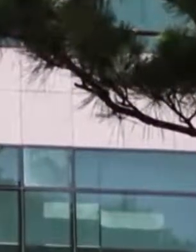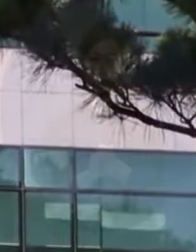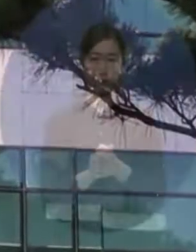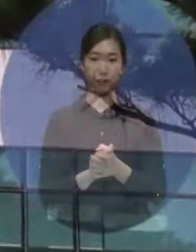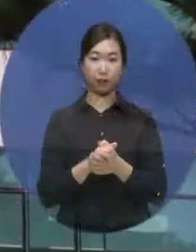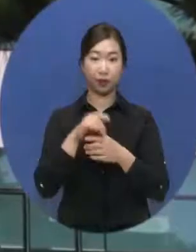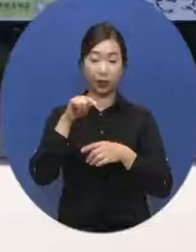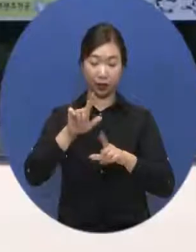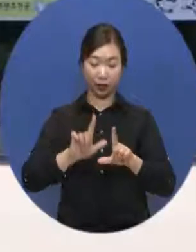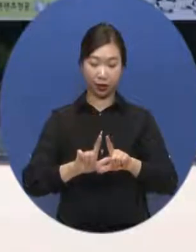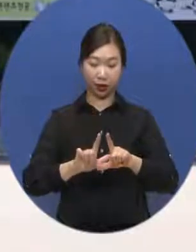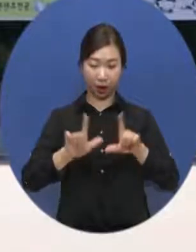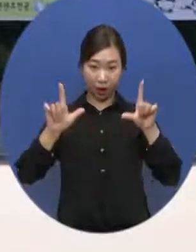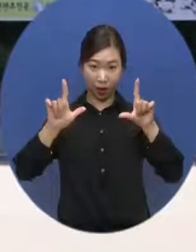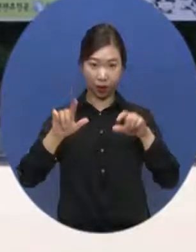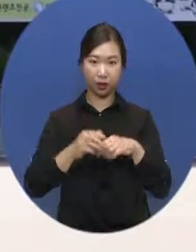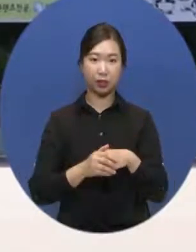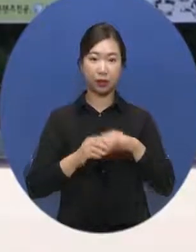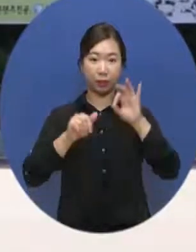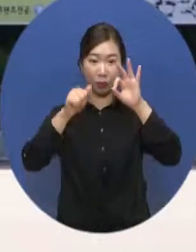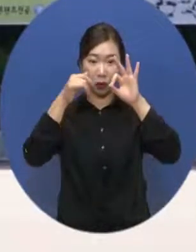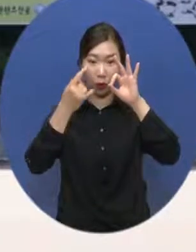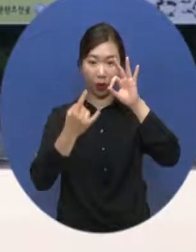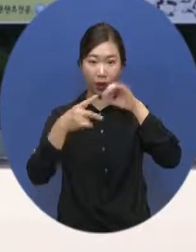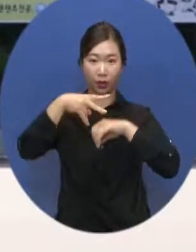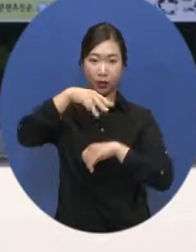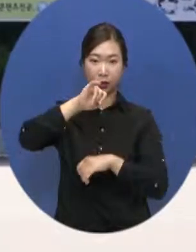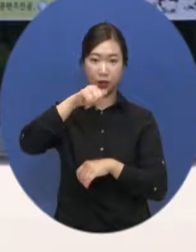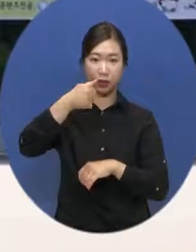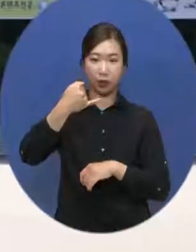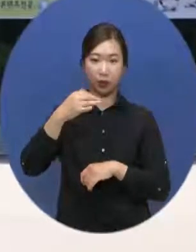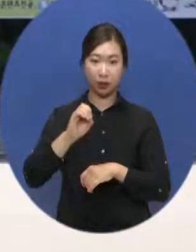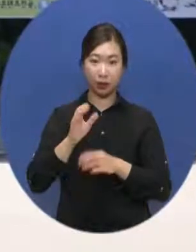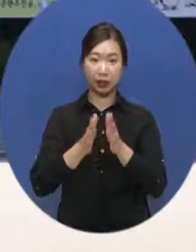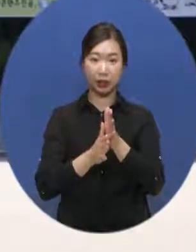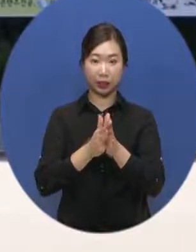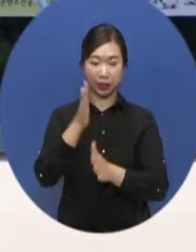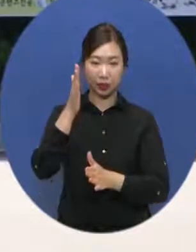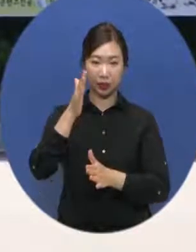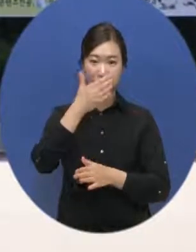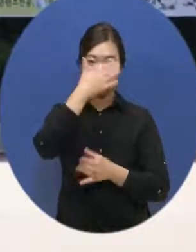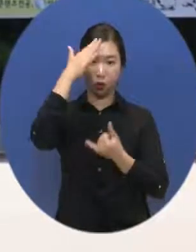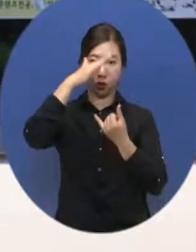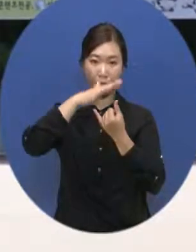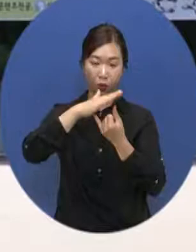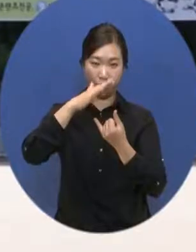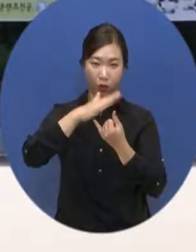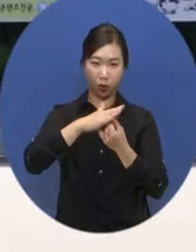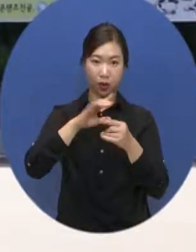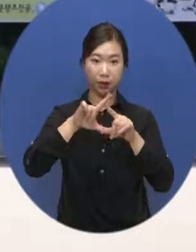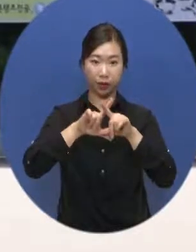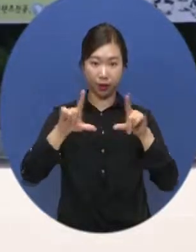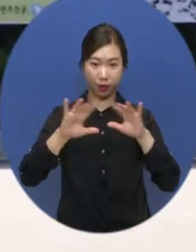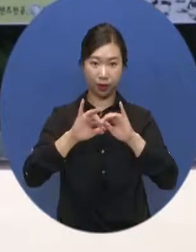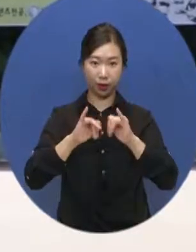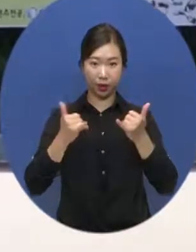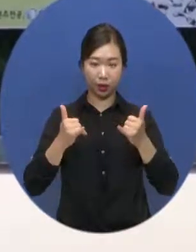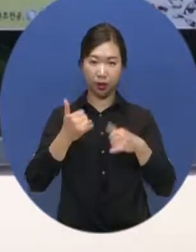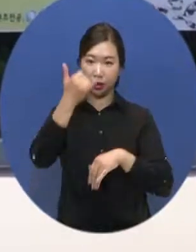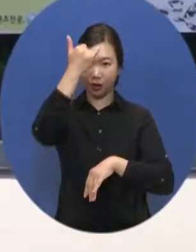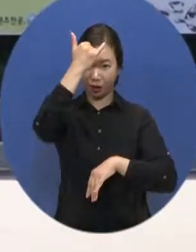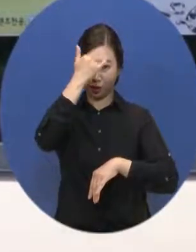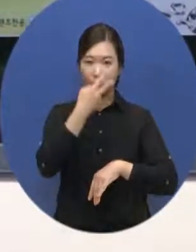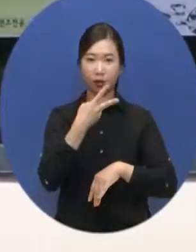이날 이곳에서는 제10회 시흥시 청소년 및 일반인 예절과 다도 경연대회가